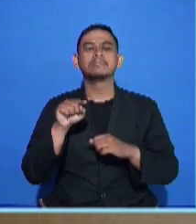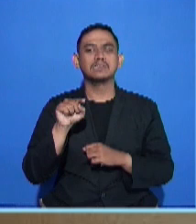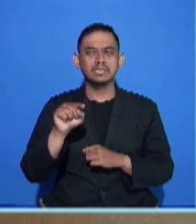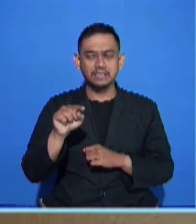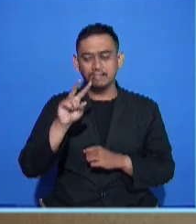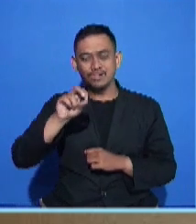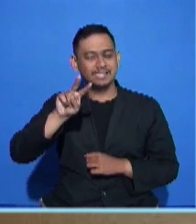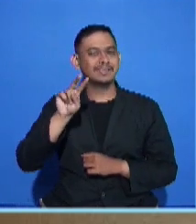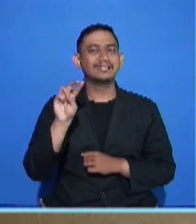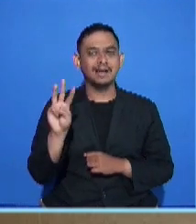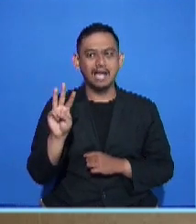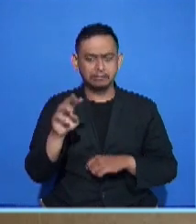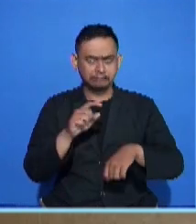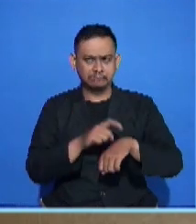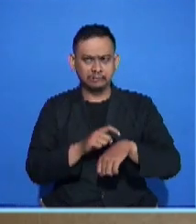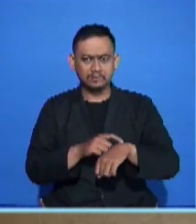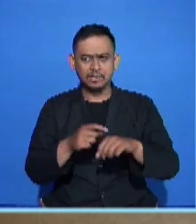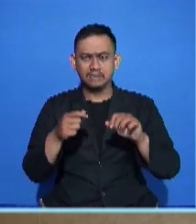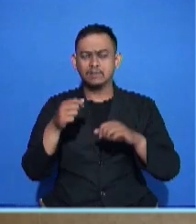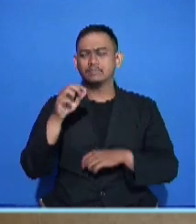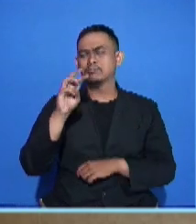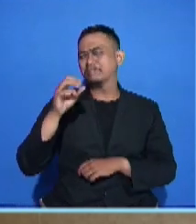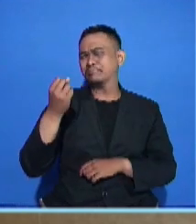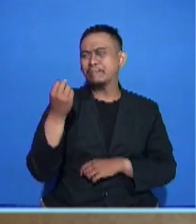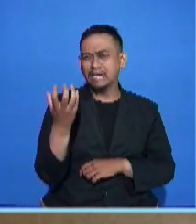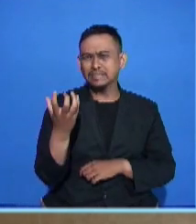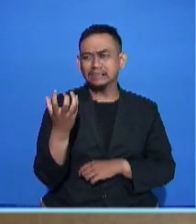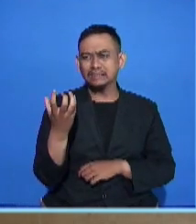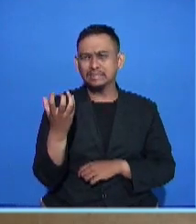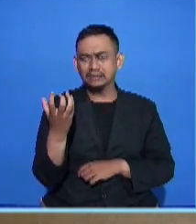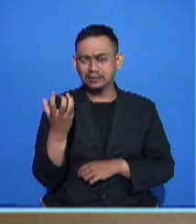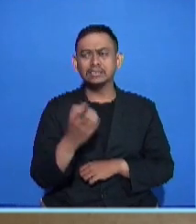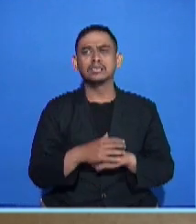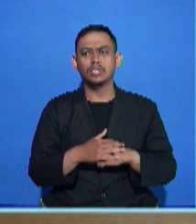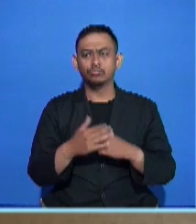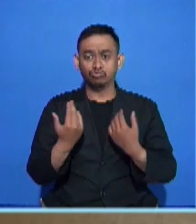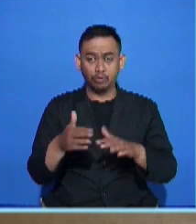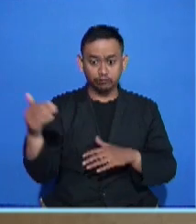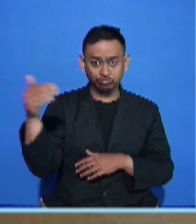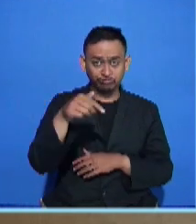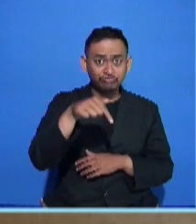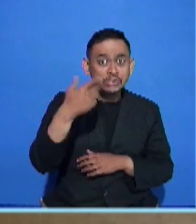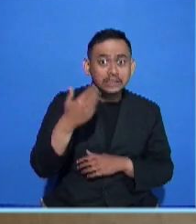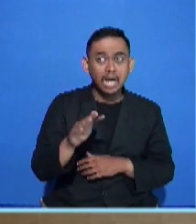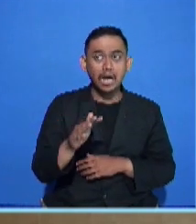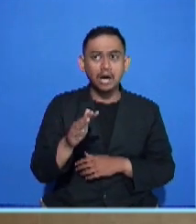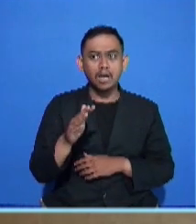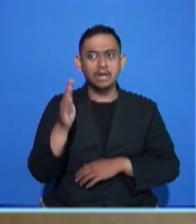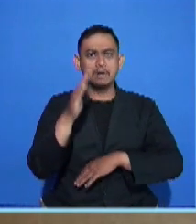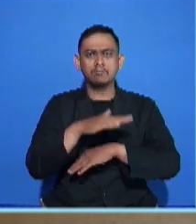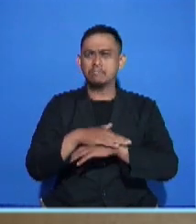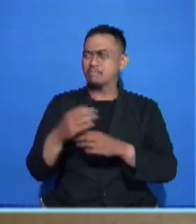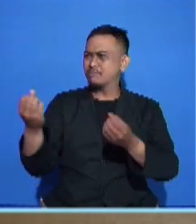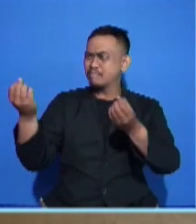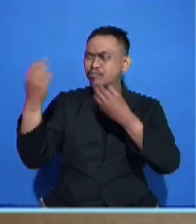sekitar pukul 3 pagi dan juga 8 pagi setelah itu tidak ada bijak daring